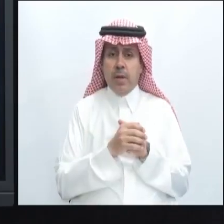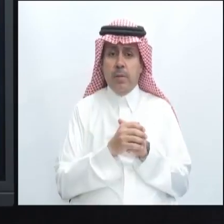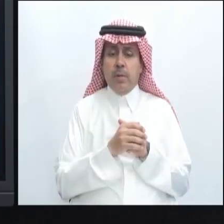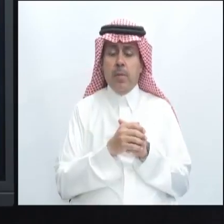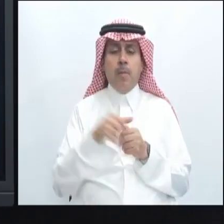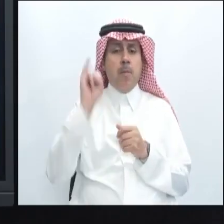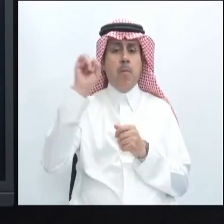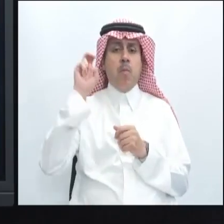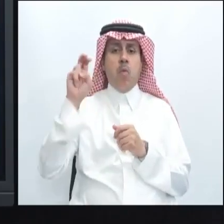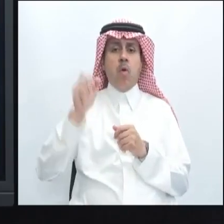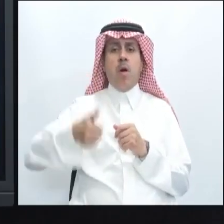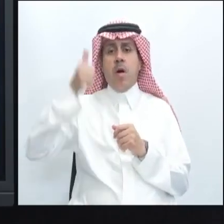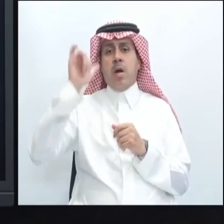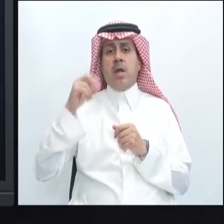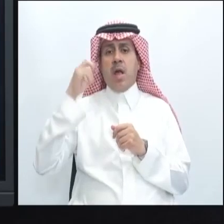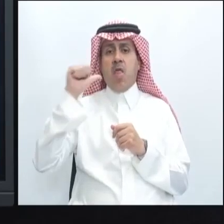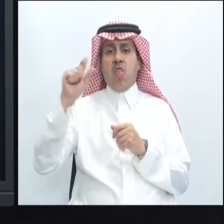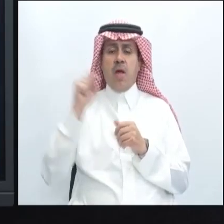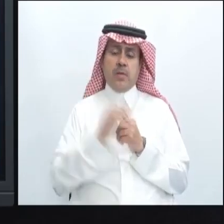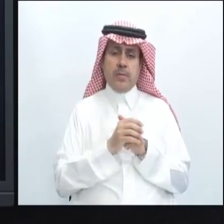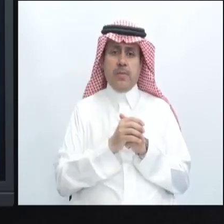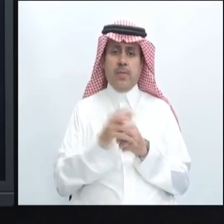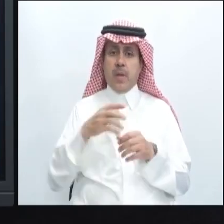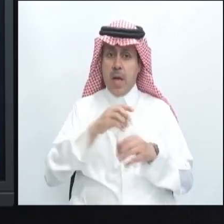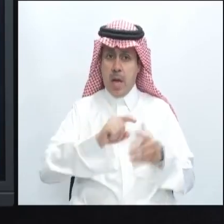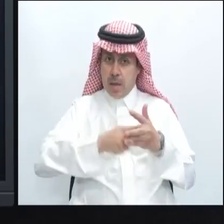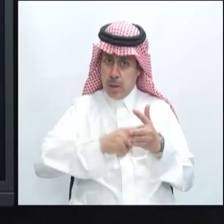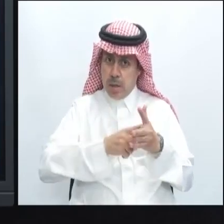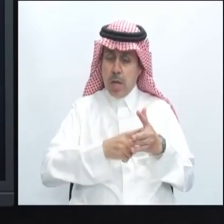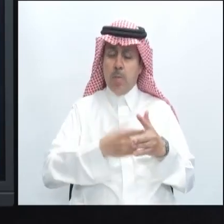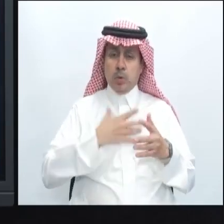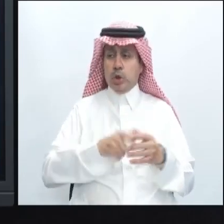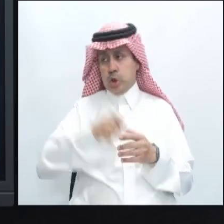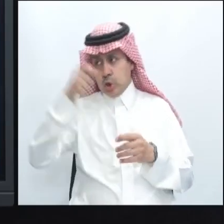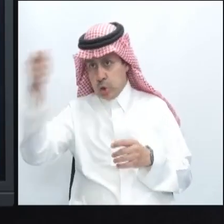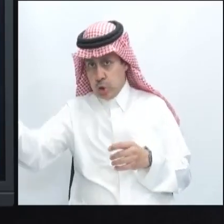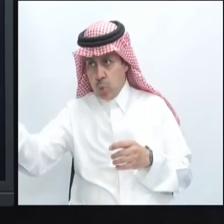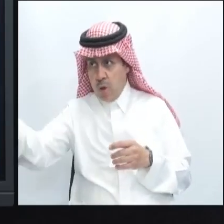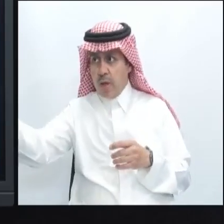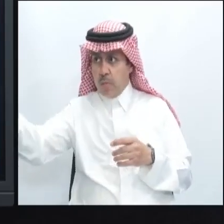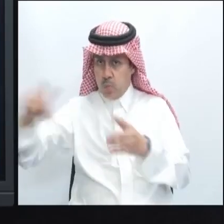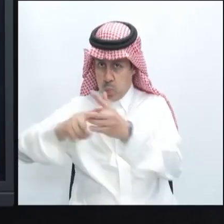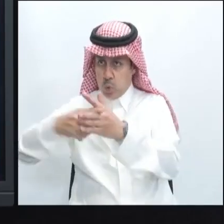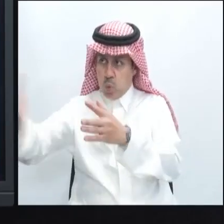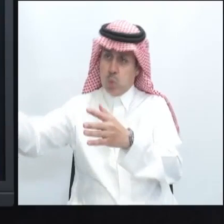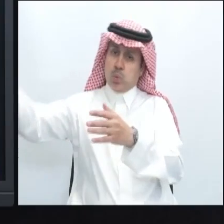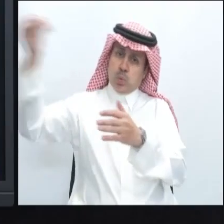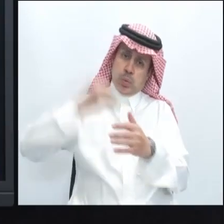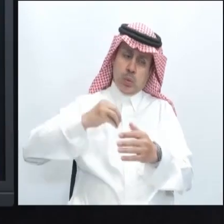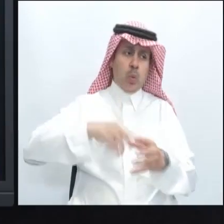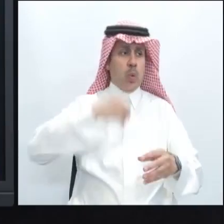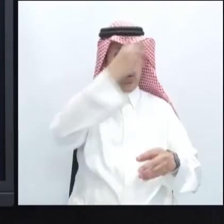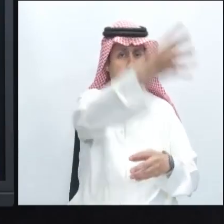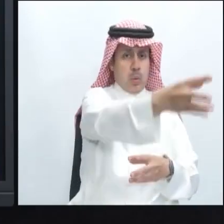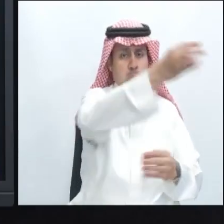بالمقايضه وان ياتي بمنتج ويعطي الشخص الاخر المنتج الذي لديه ولكن هذه